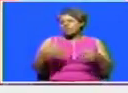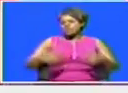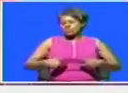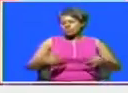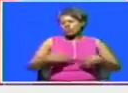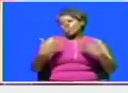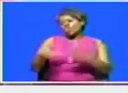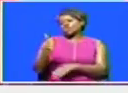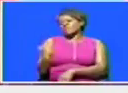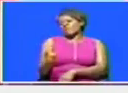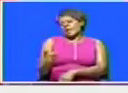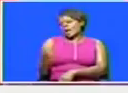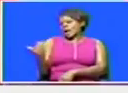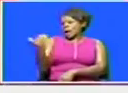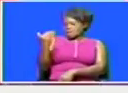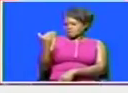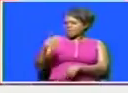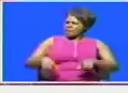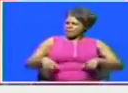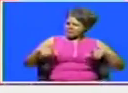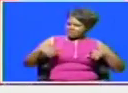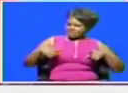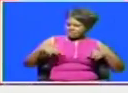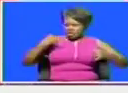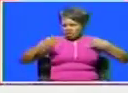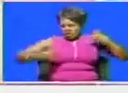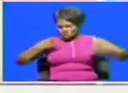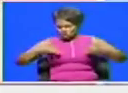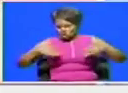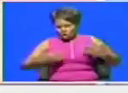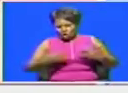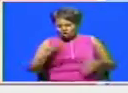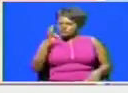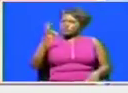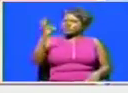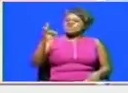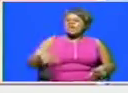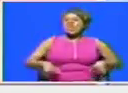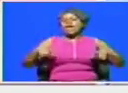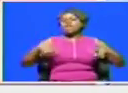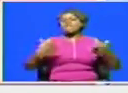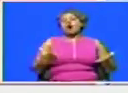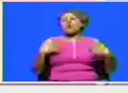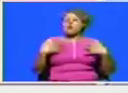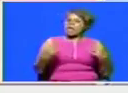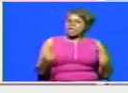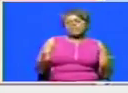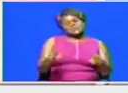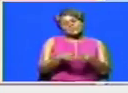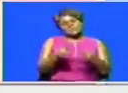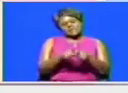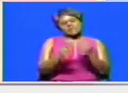wamepotelea kwa vitu kama hivyo. Kwa hivyo jiangalie, maisha yako itakuwa ni ya uraibu ama unaangalia maisha yako yanaelekea wapi? Afya yako pia